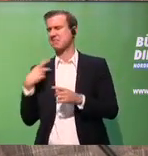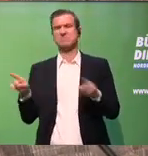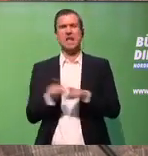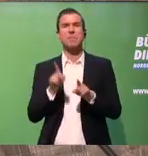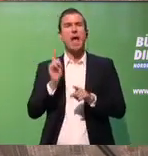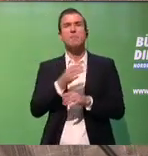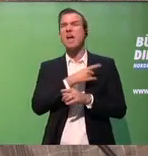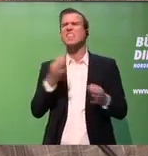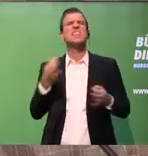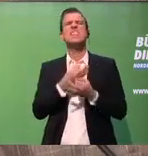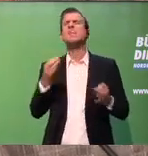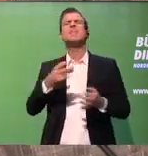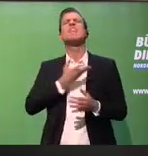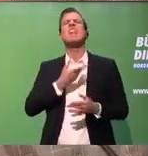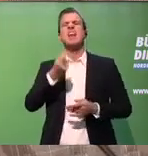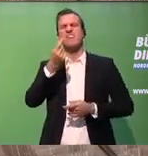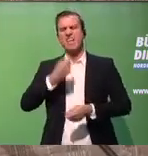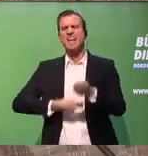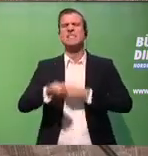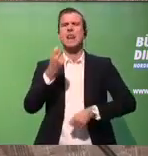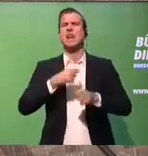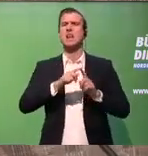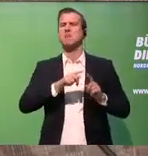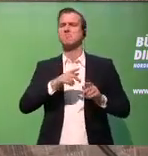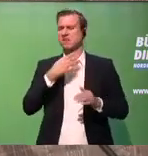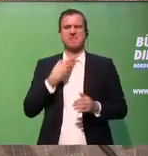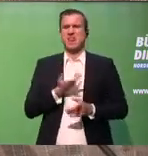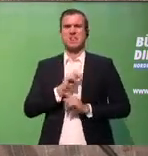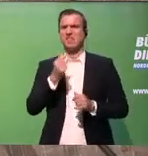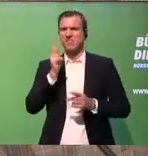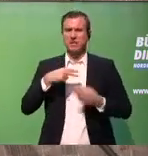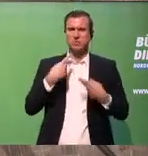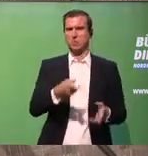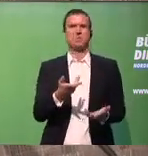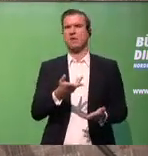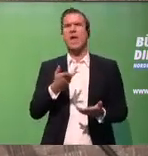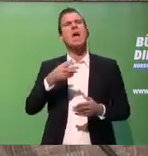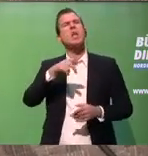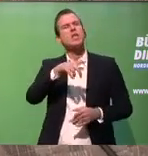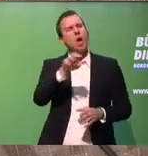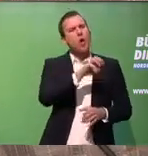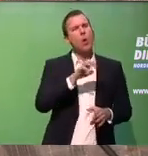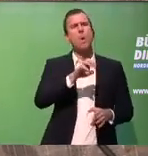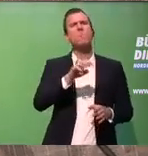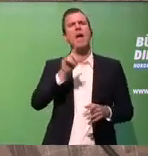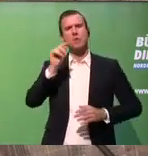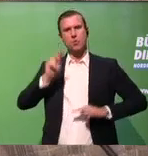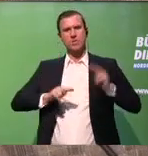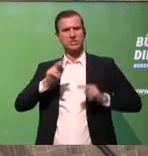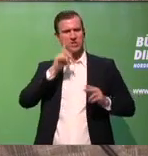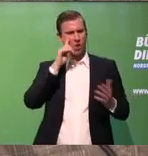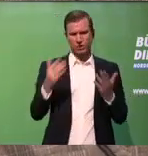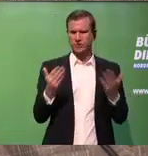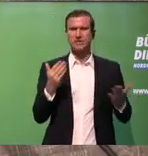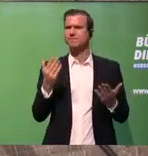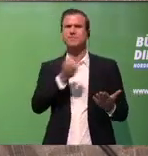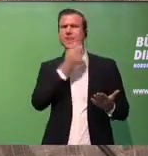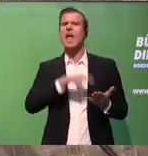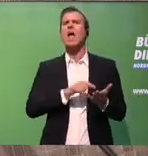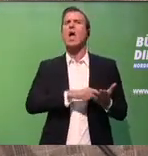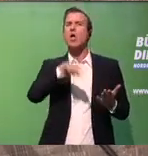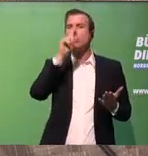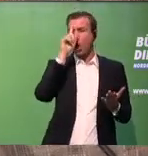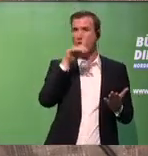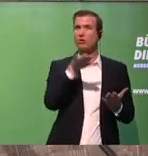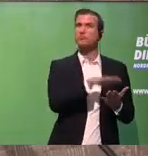will keiner Wechselkurse zwischen Bayern und Deutschland. Der Unterschied zu Europa wird aber auch sehr schnell klar. In Deutschland haben